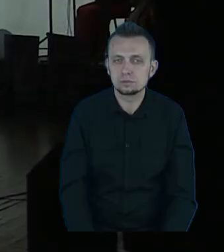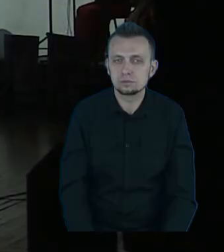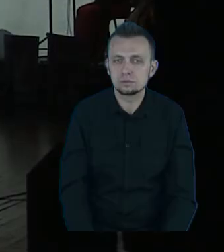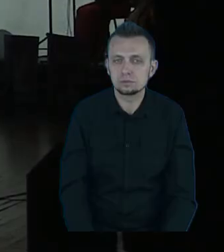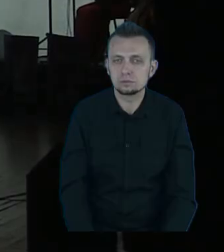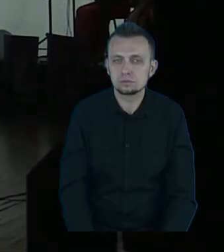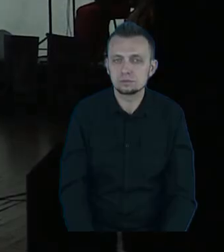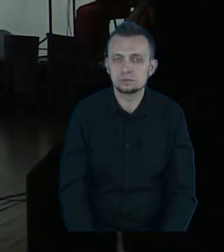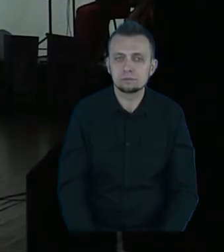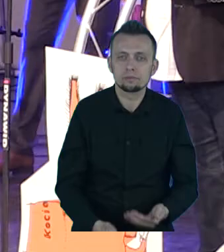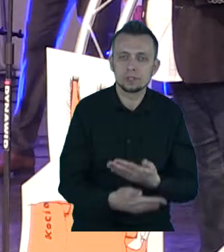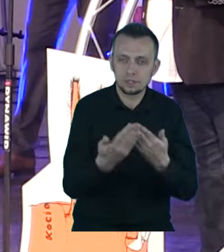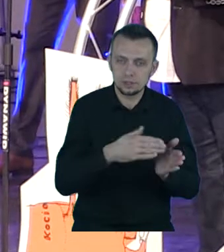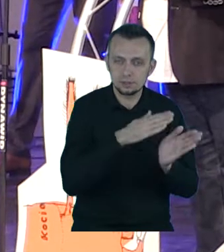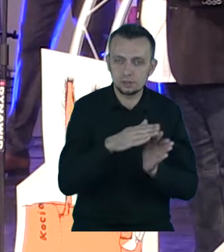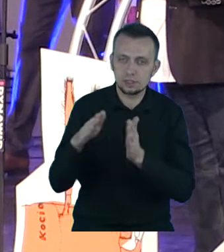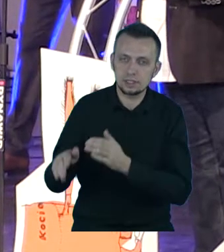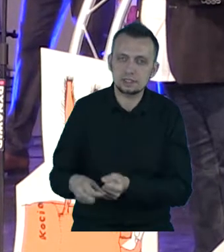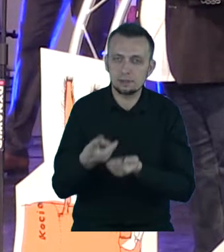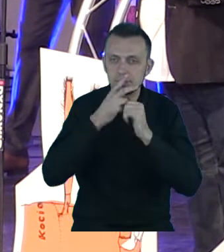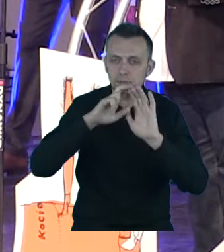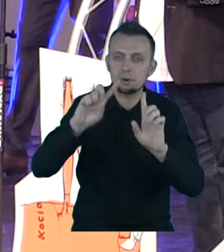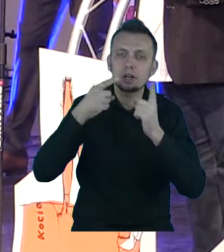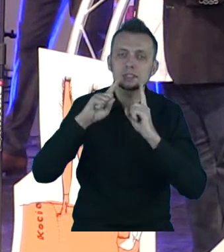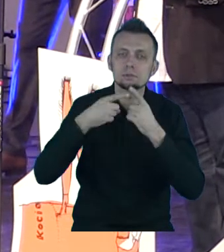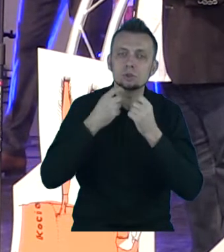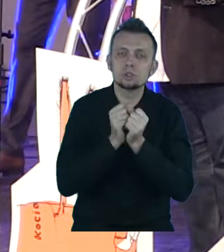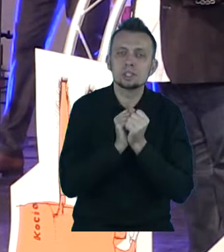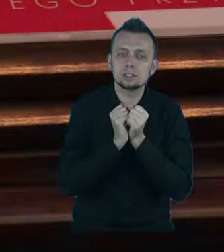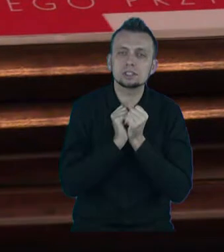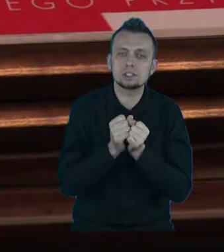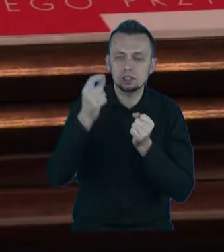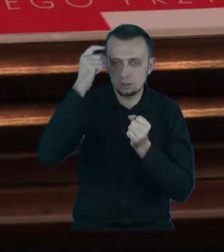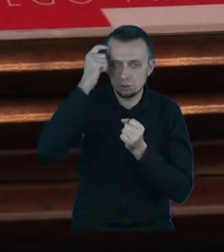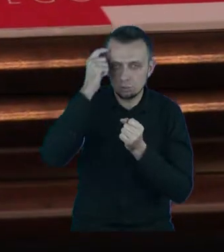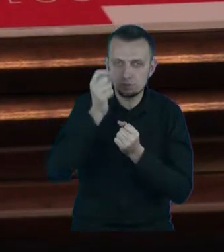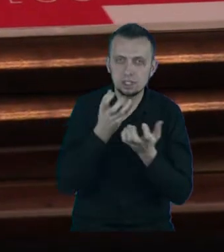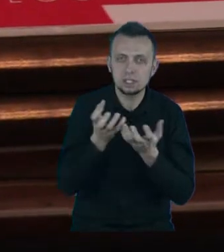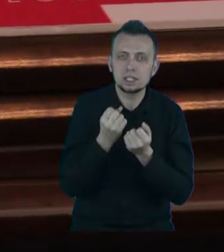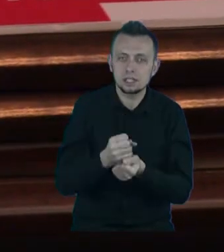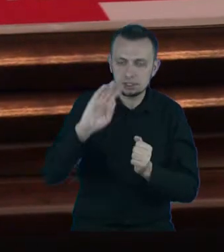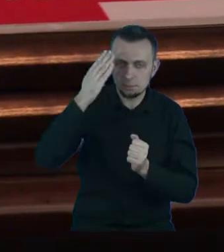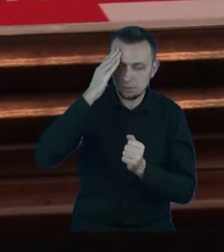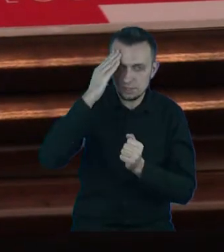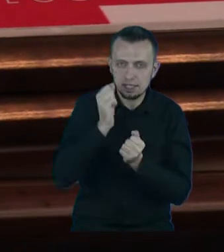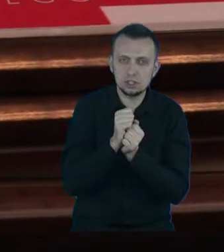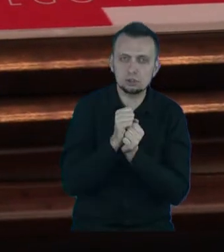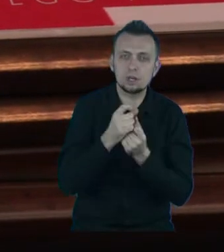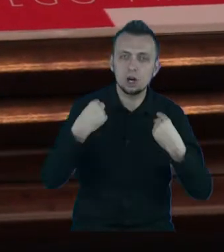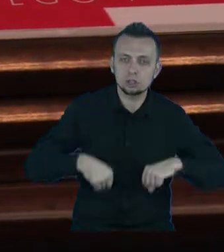A dzień później koncert galowy, podczas którego poznaliśmy tegorocznych laureatów. Pierwsze miejsce tej nagrody pieniężnej w